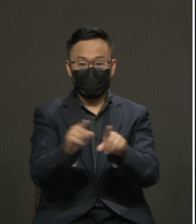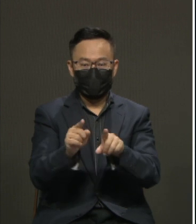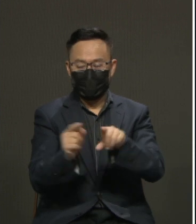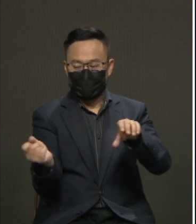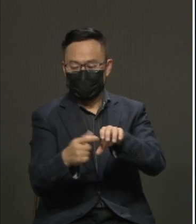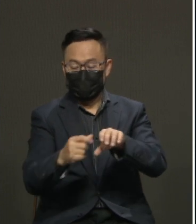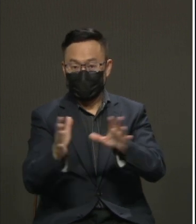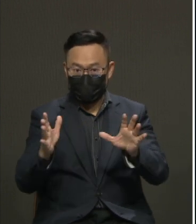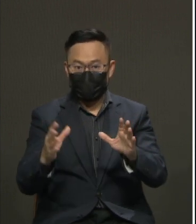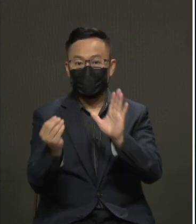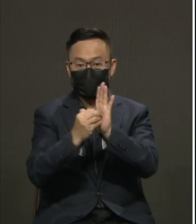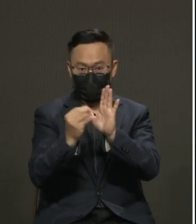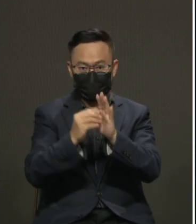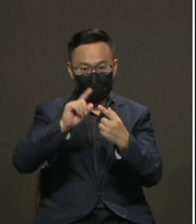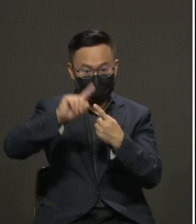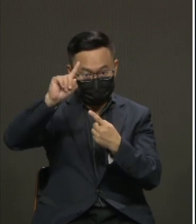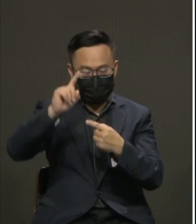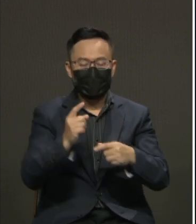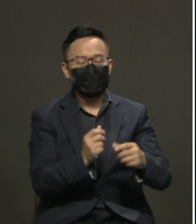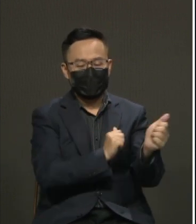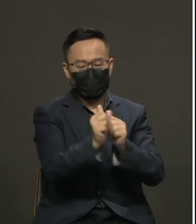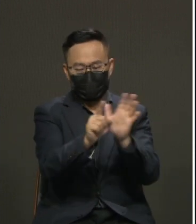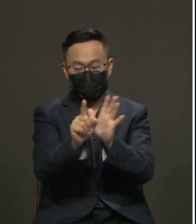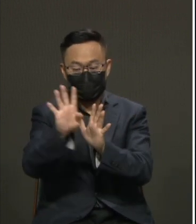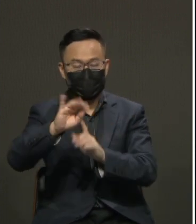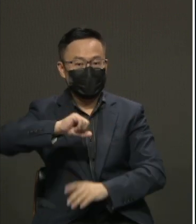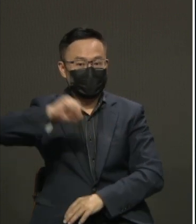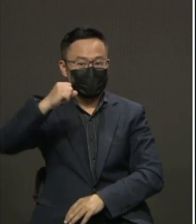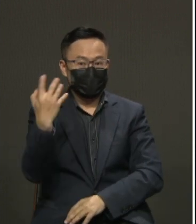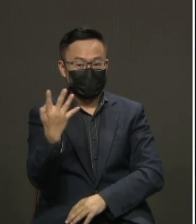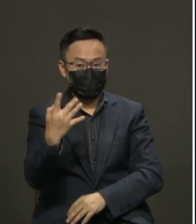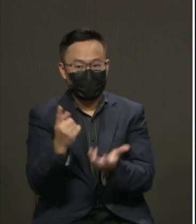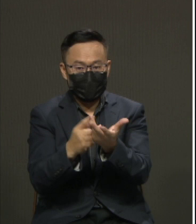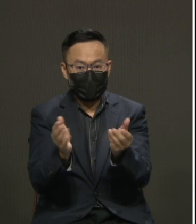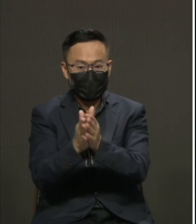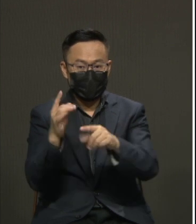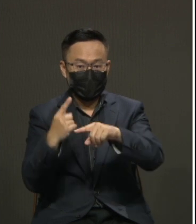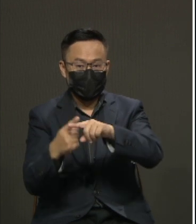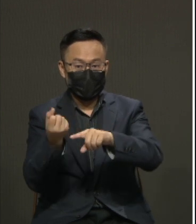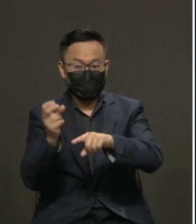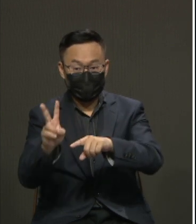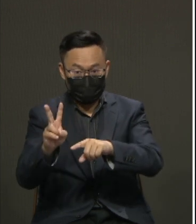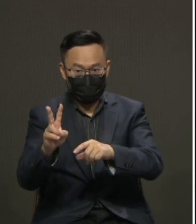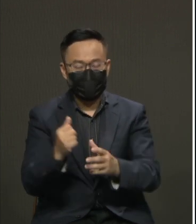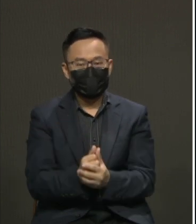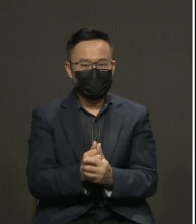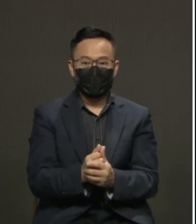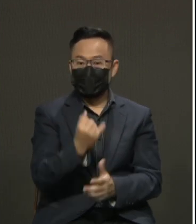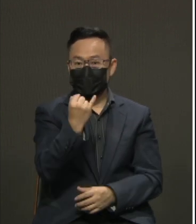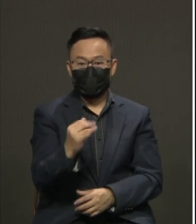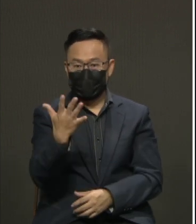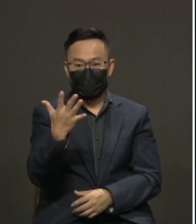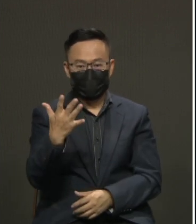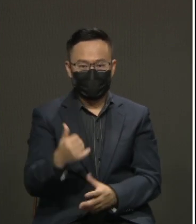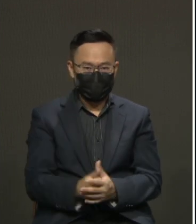มาทรูแบงคอกยูไนเต็ดค่ะตอนนี้แข่งไป4นัดชนะ4ค่ะยังไม่เสมอยังไม่แพ้ใครเลยมีอยู่12แต้มเช่นเดียวกันกับราช